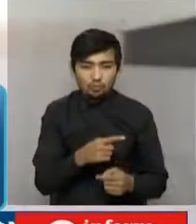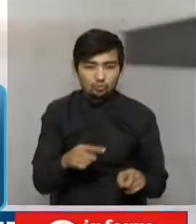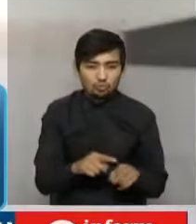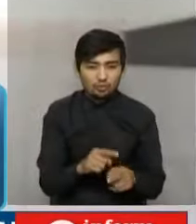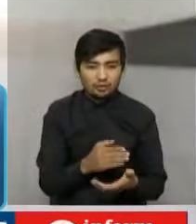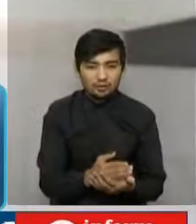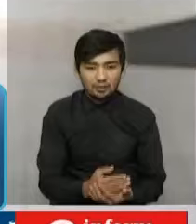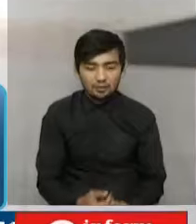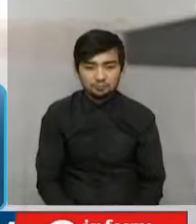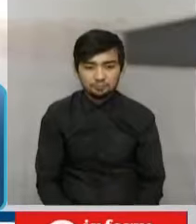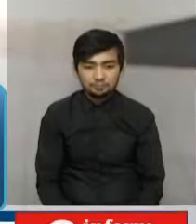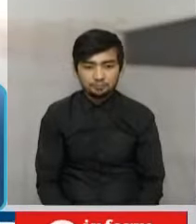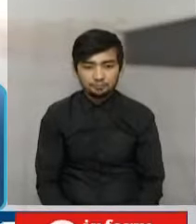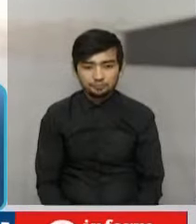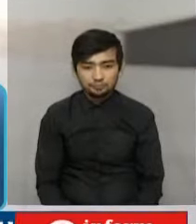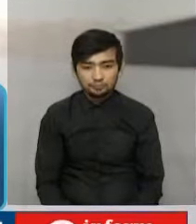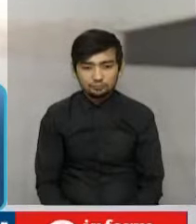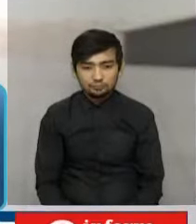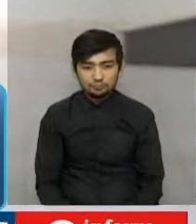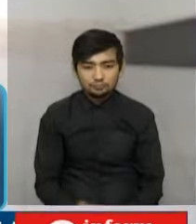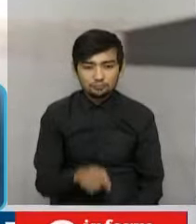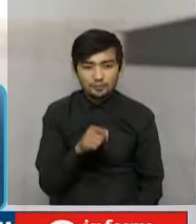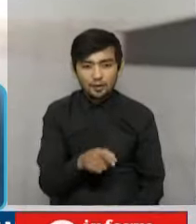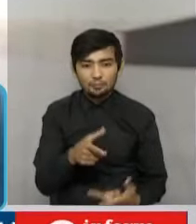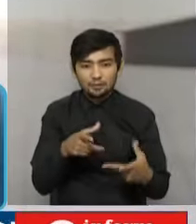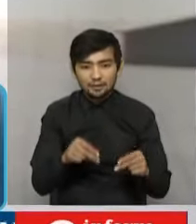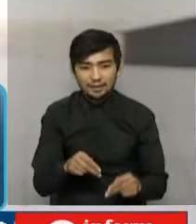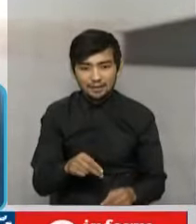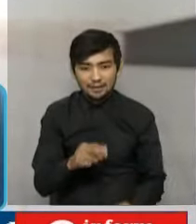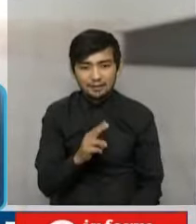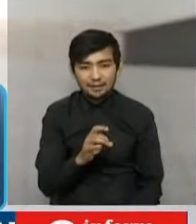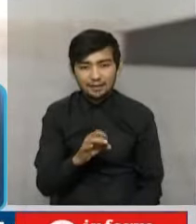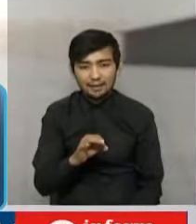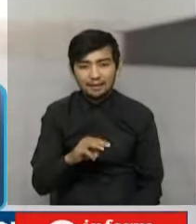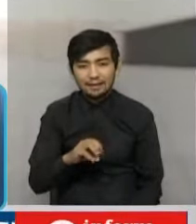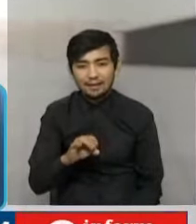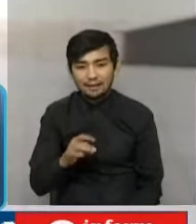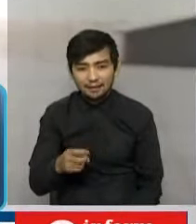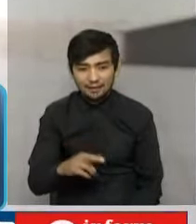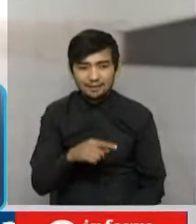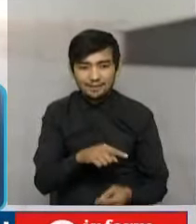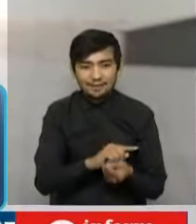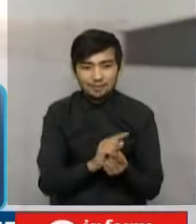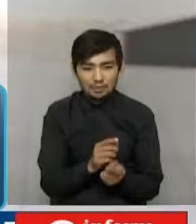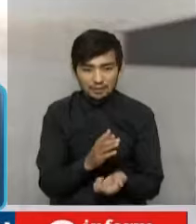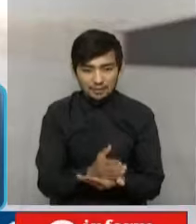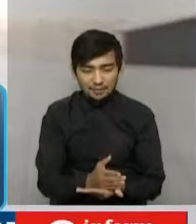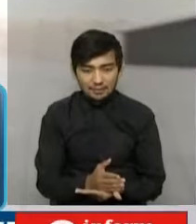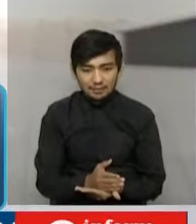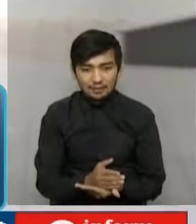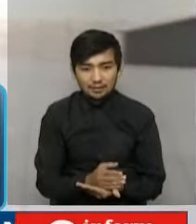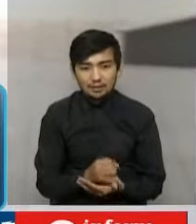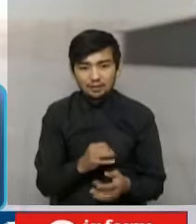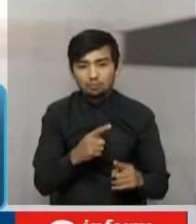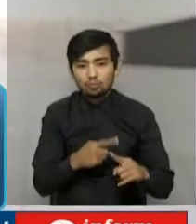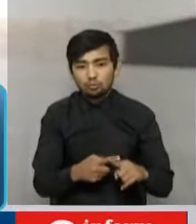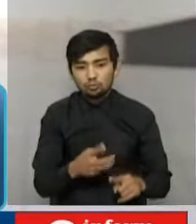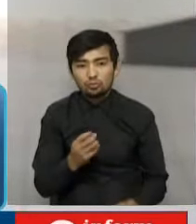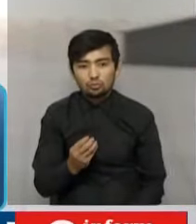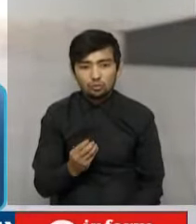В частности, там, где критерии внесены изменения, плюс еще